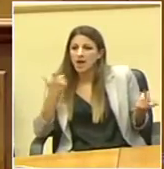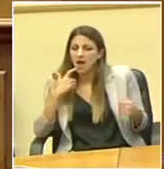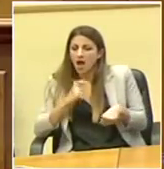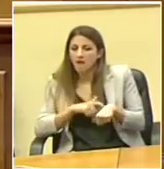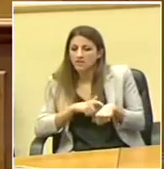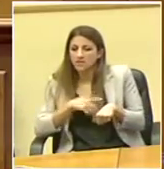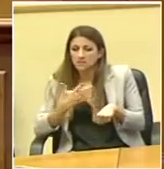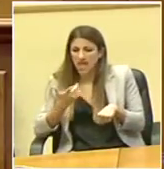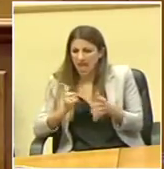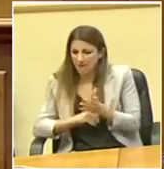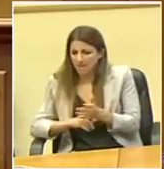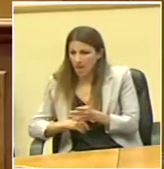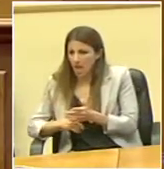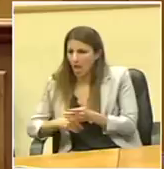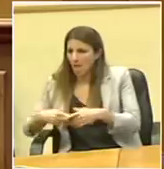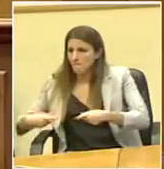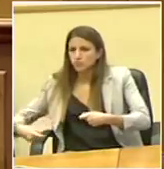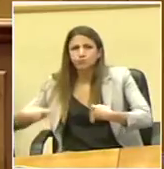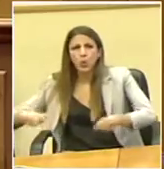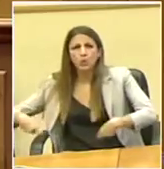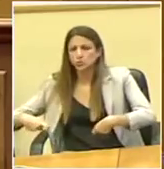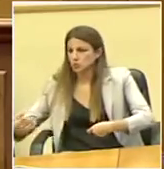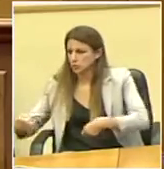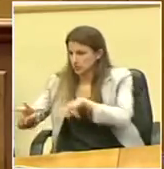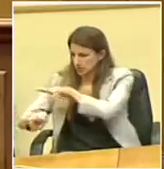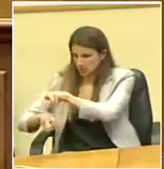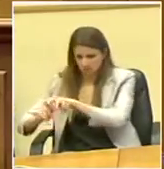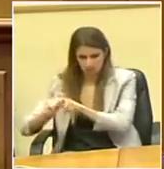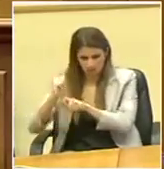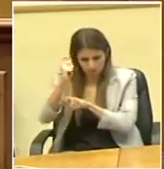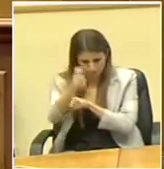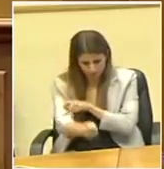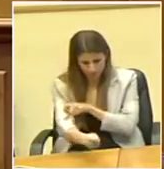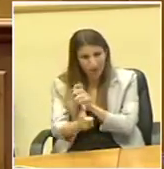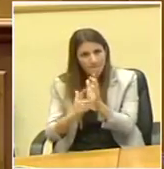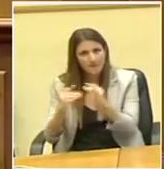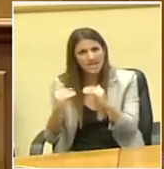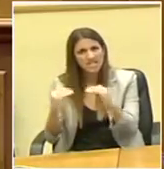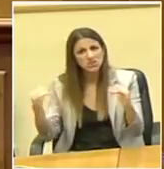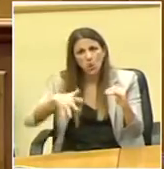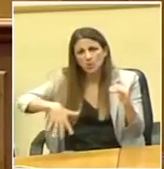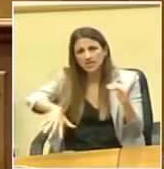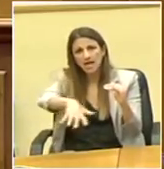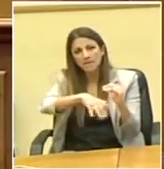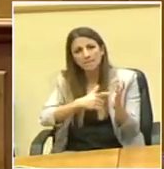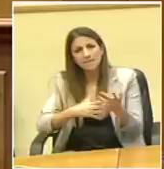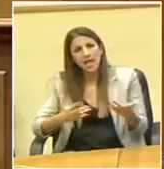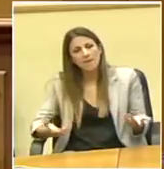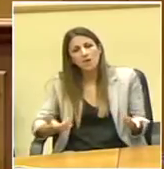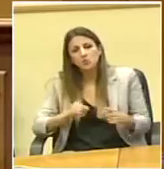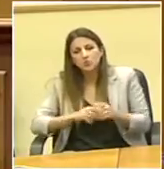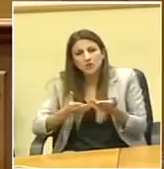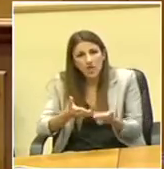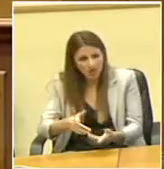από τους πλούσιους και παραμένουμε μέσα κάποιες ισότητες εντός το κοινωνικό μπλοκ που θέλουμε να βοηθήσουμε, είναι